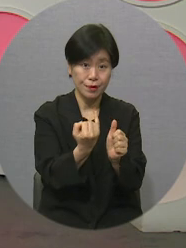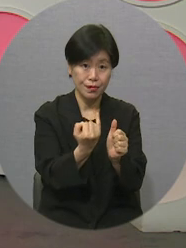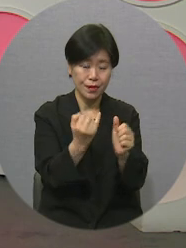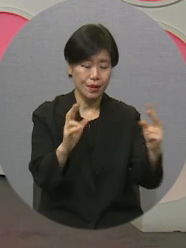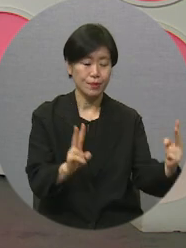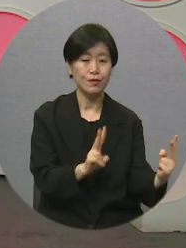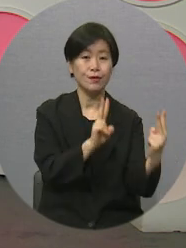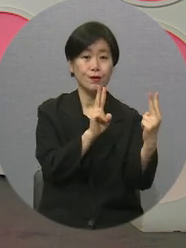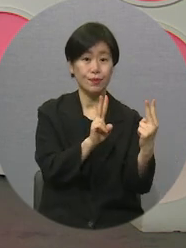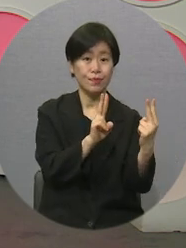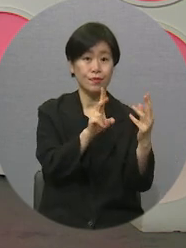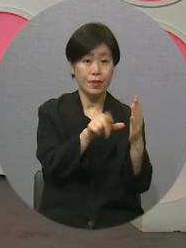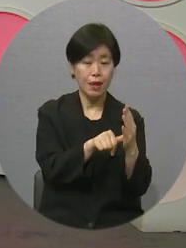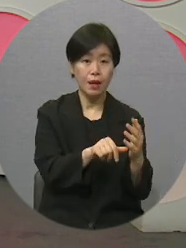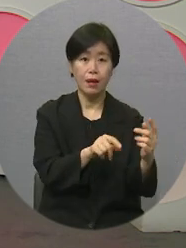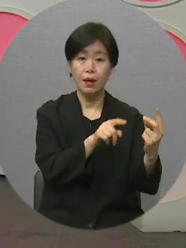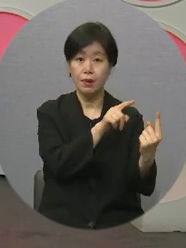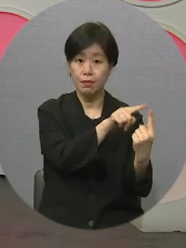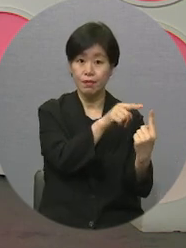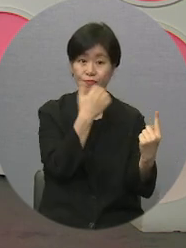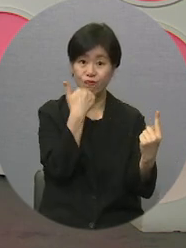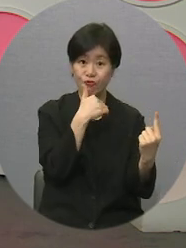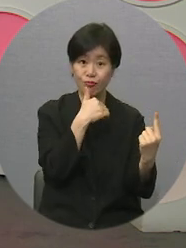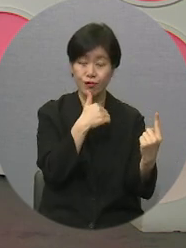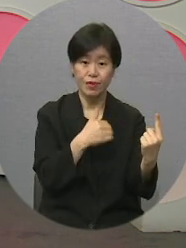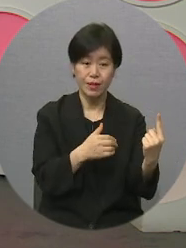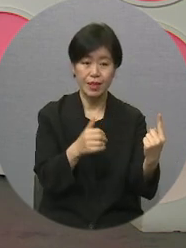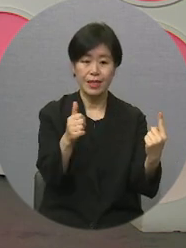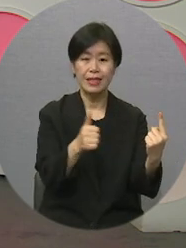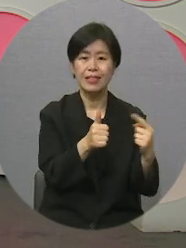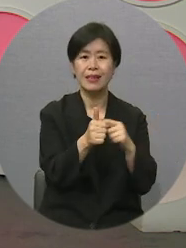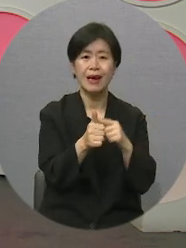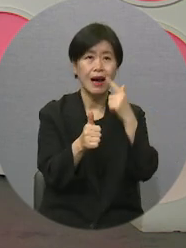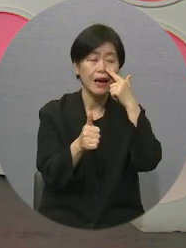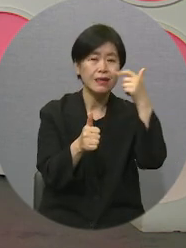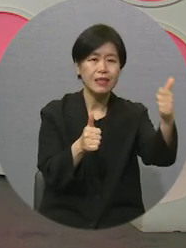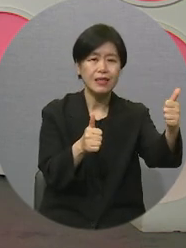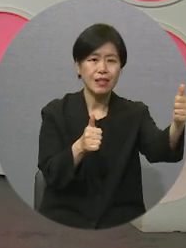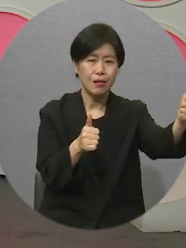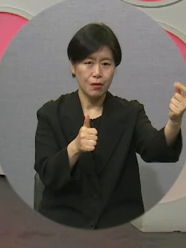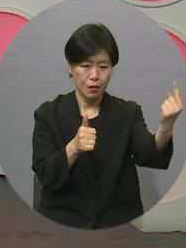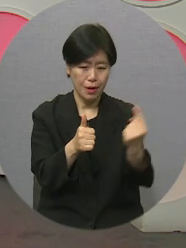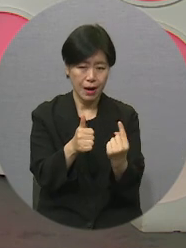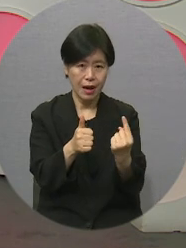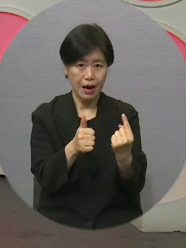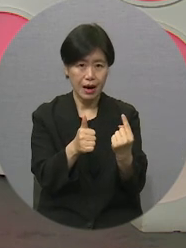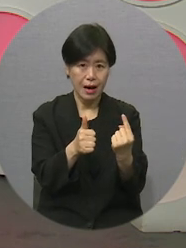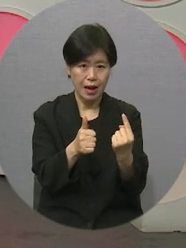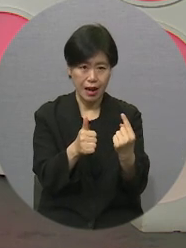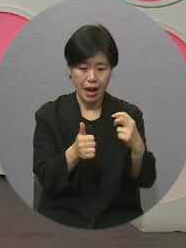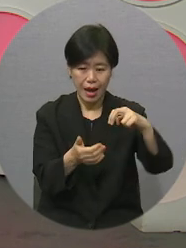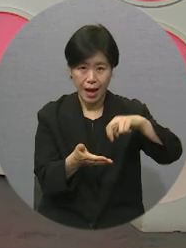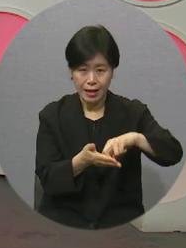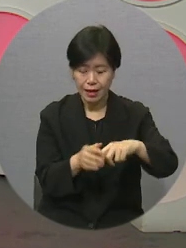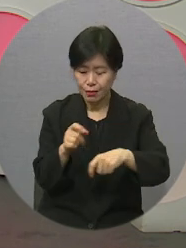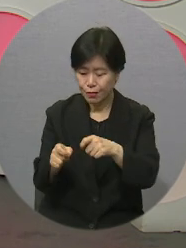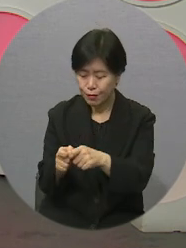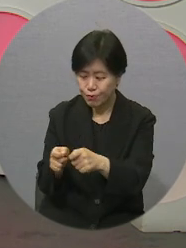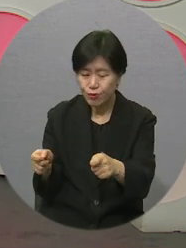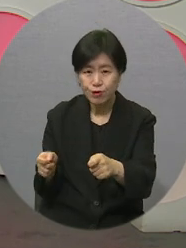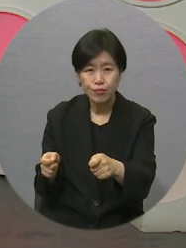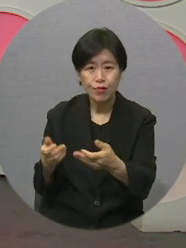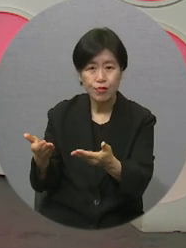일어나 아들의 구두끈을 매주자 다부지게 생긴 신랑은 아버지를 내려다보며 눈물을